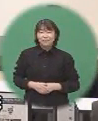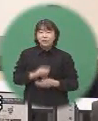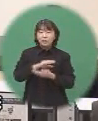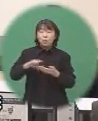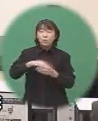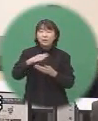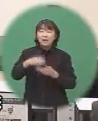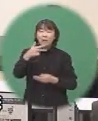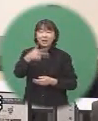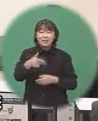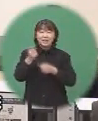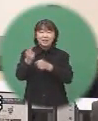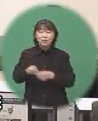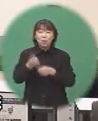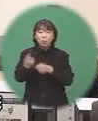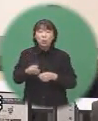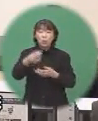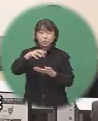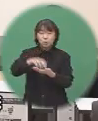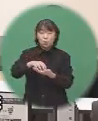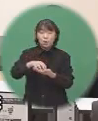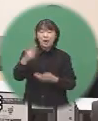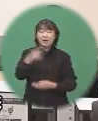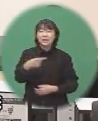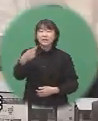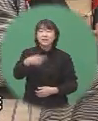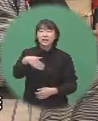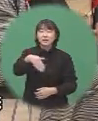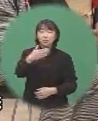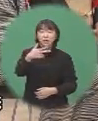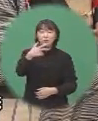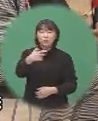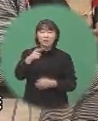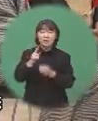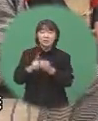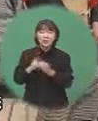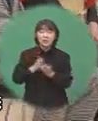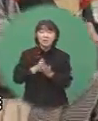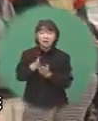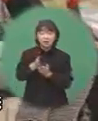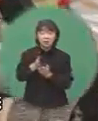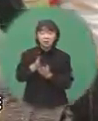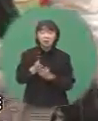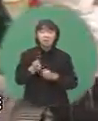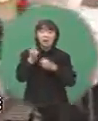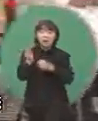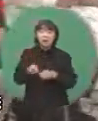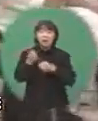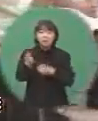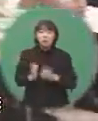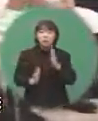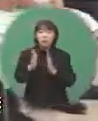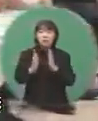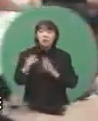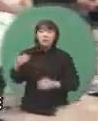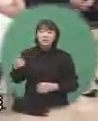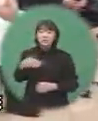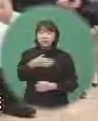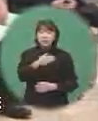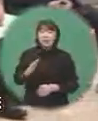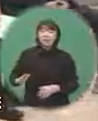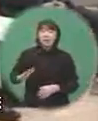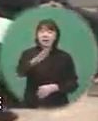郡山市農業賞は1970年に始まり、農林水産業の発展に意欲的に取り